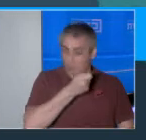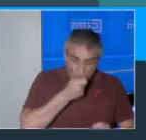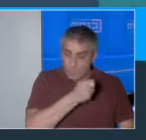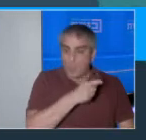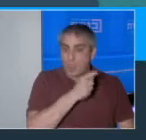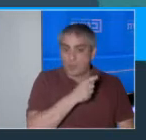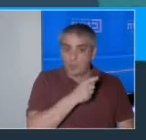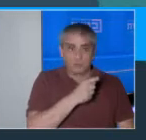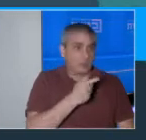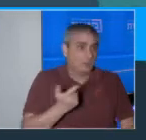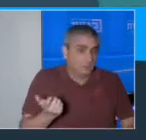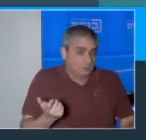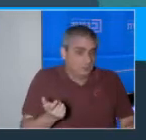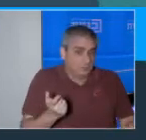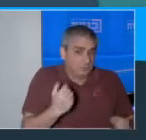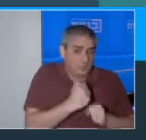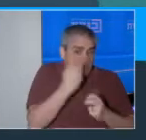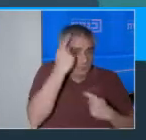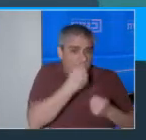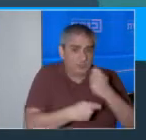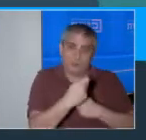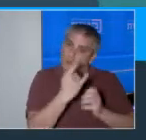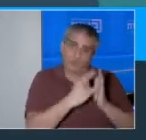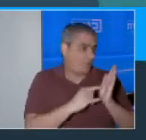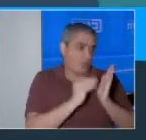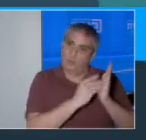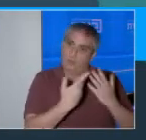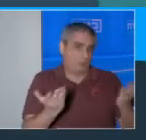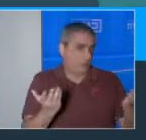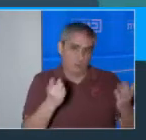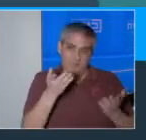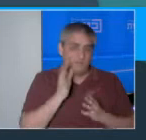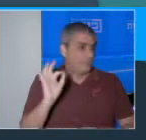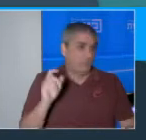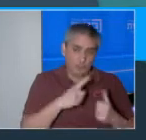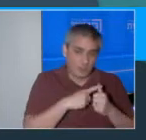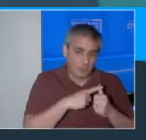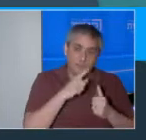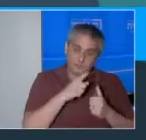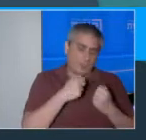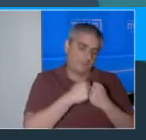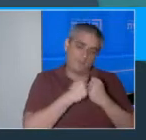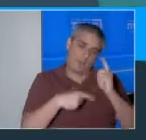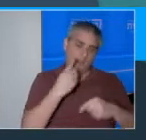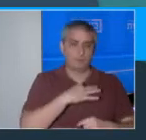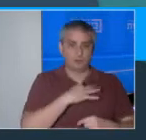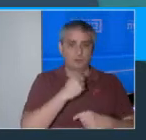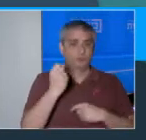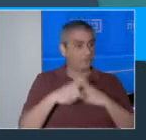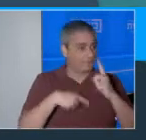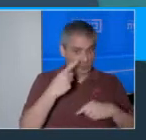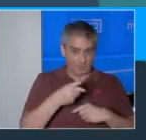אותה והם עשו לו עסקת טיעון, והחוק הזה לא חל עליה ועל הבן שלה. אז זה המאבק הבא שלנו, ושבוע